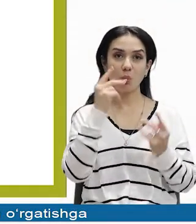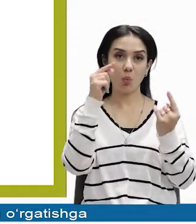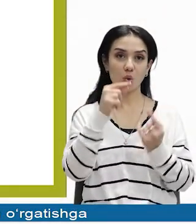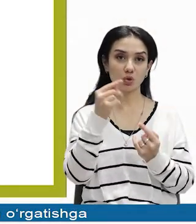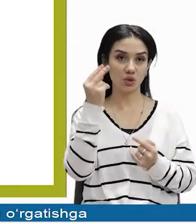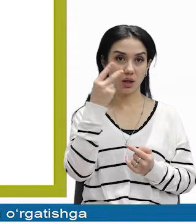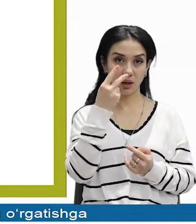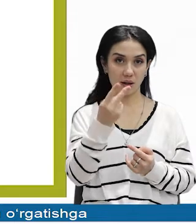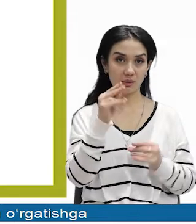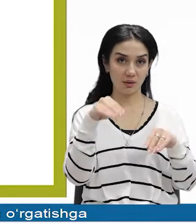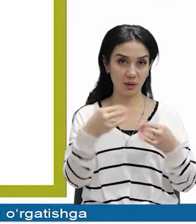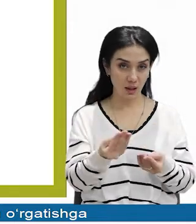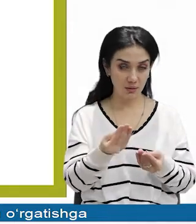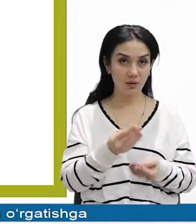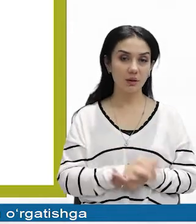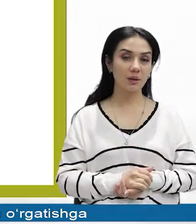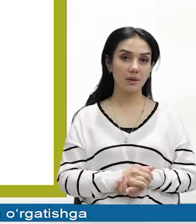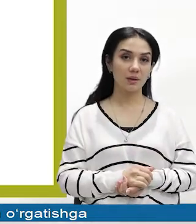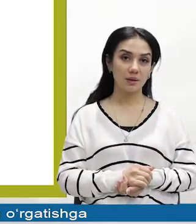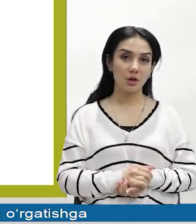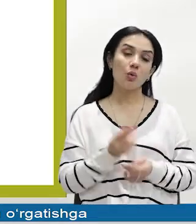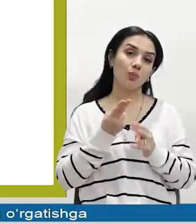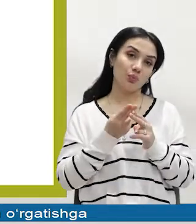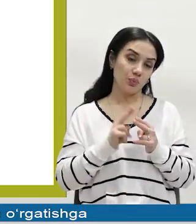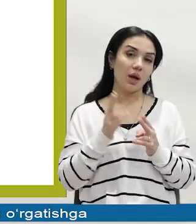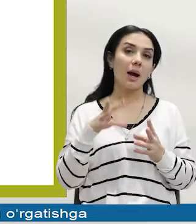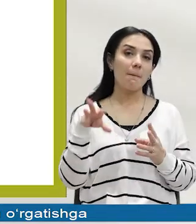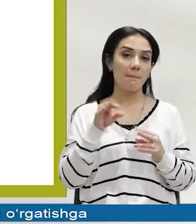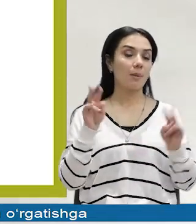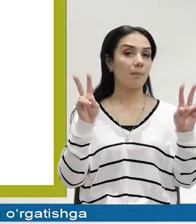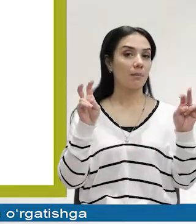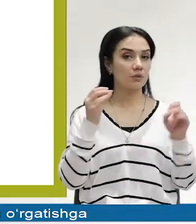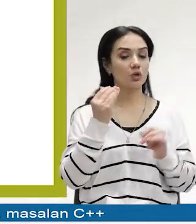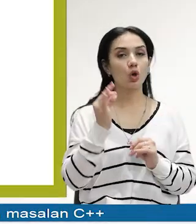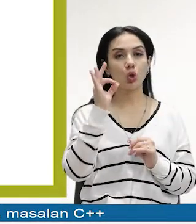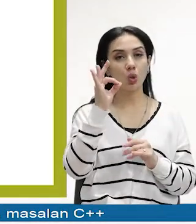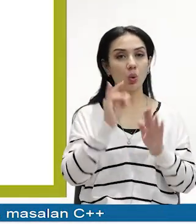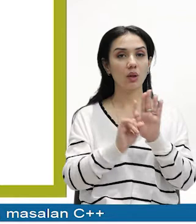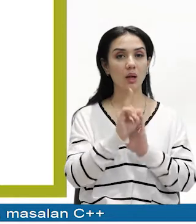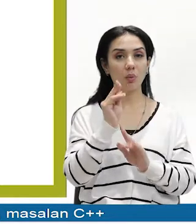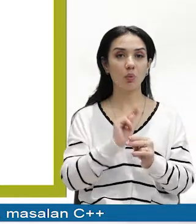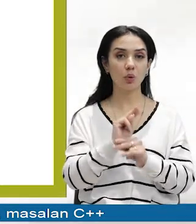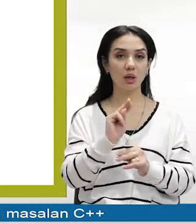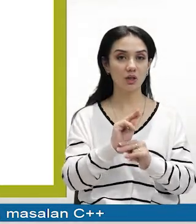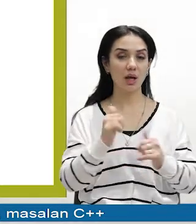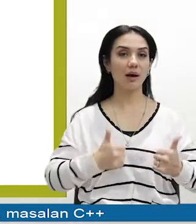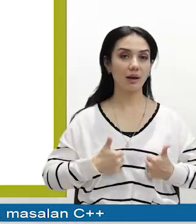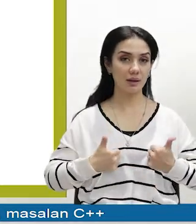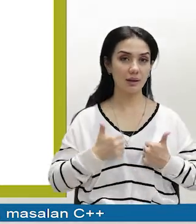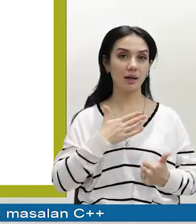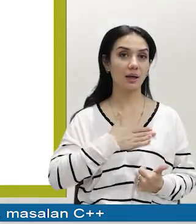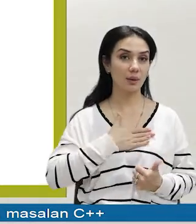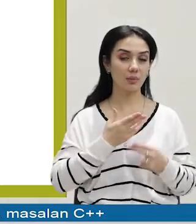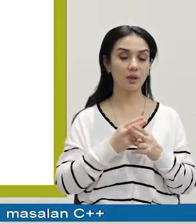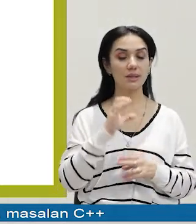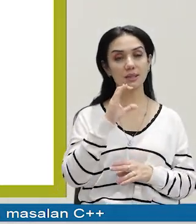mo'ljallangan. Shuning uchun shu hamma mavzusini noldan o'rgatishga harakat qilyapman. Masalan,